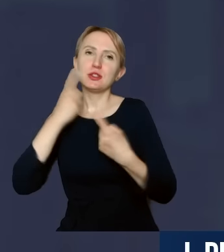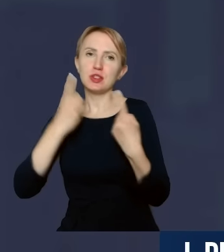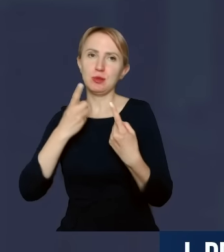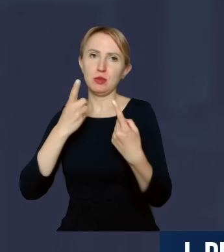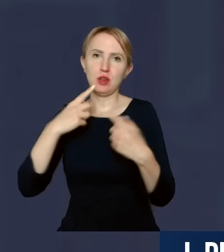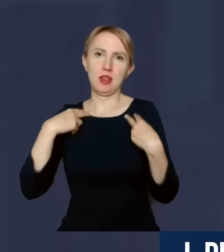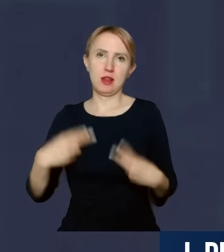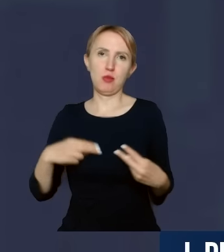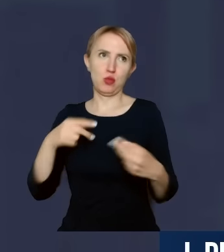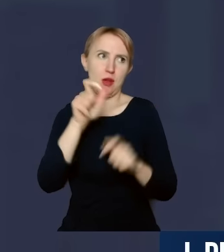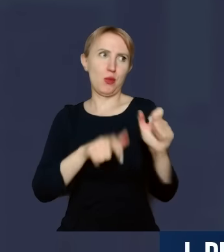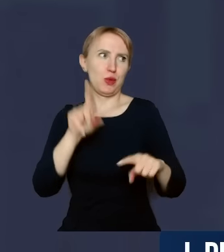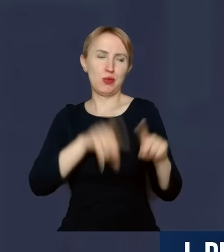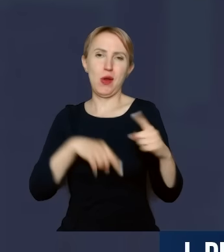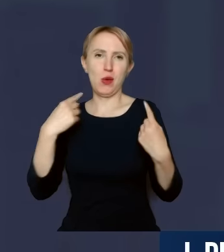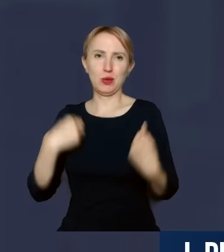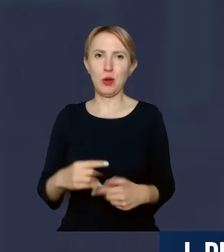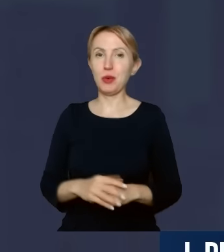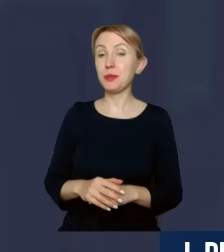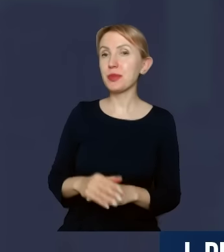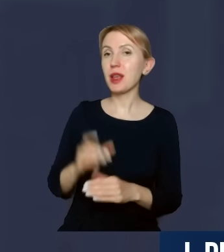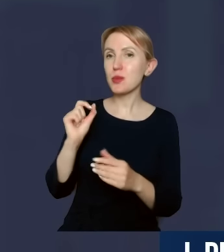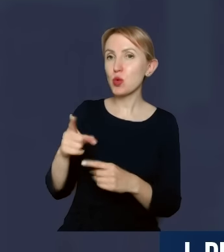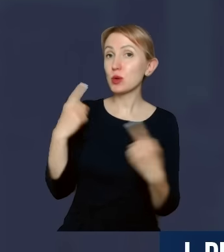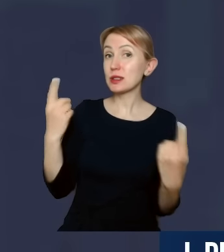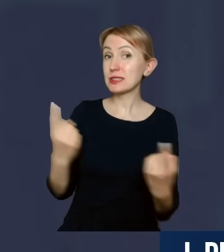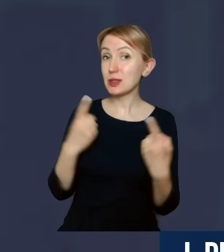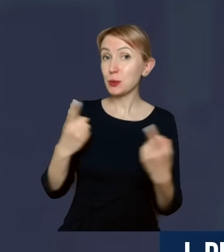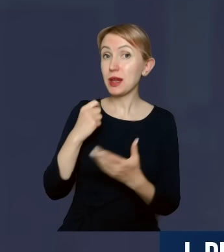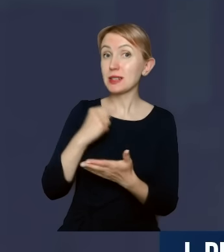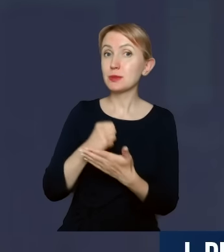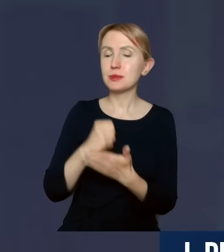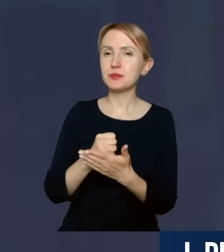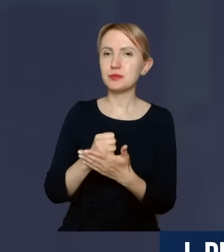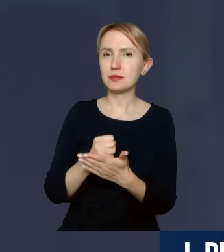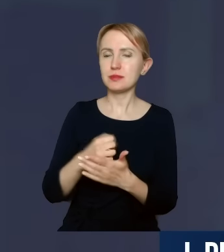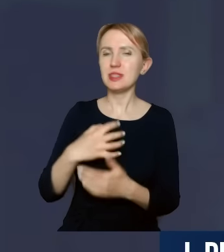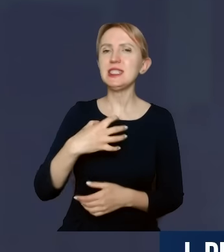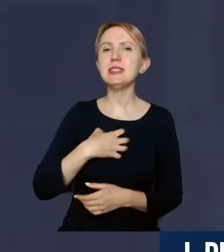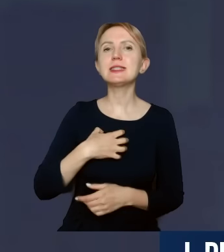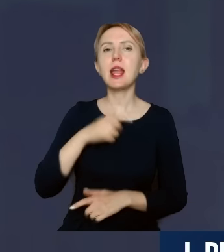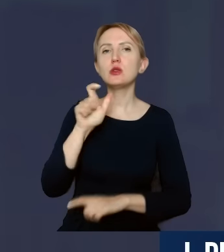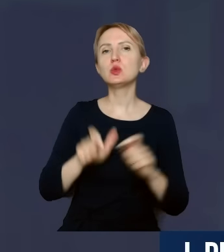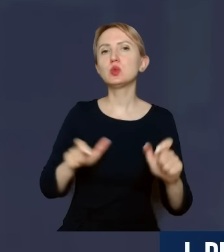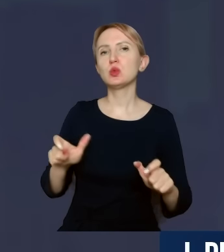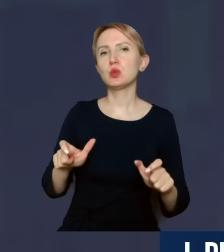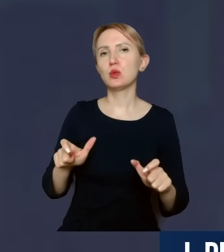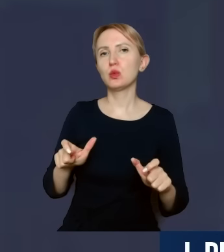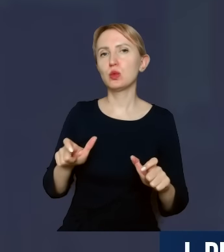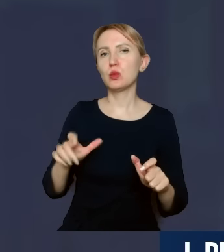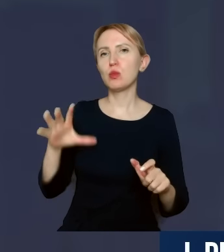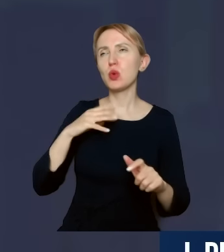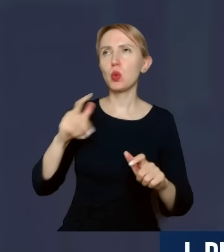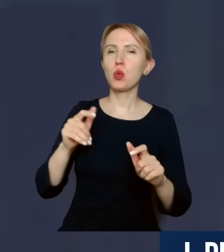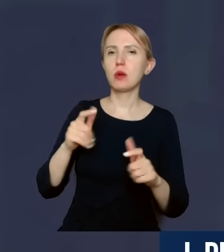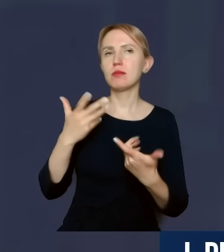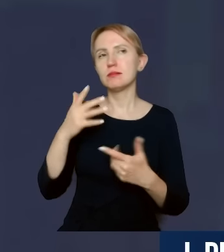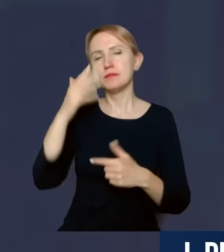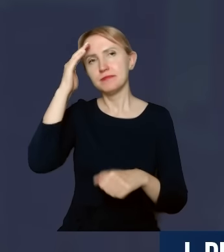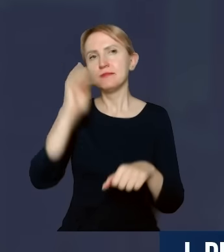mamy taką, że już w kwestii dotyczącej sędziów, co do których były zgłaszano wątpliwości,